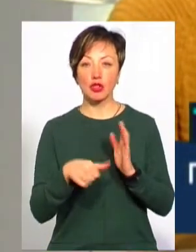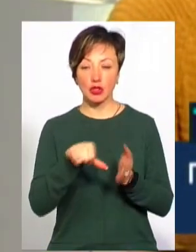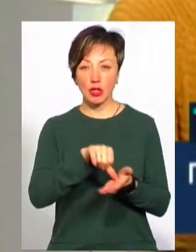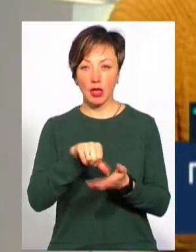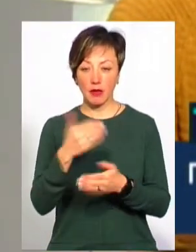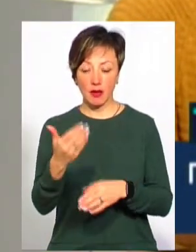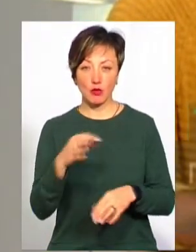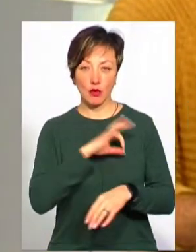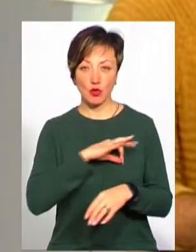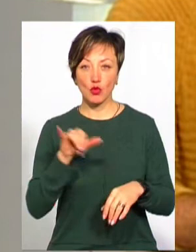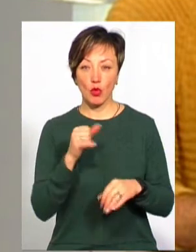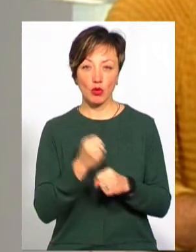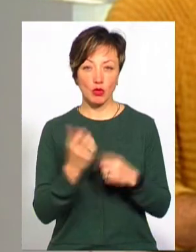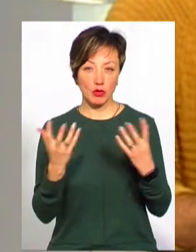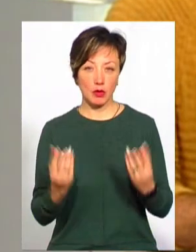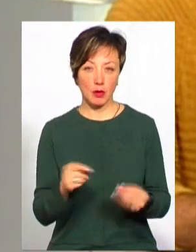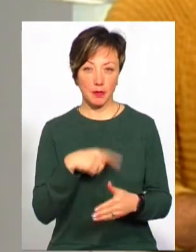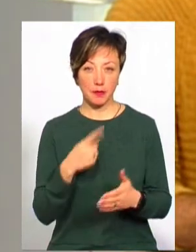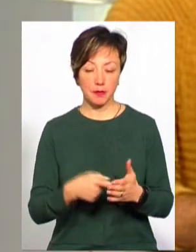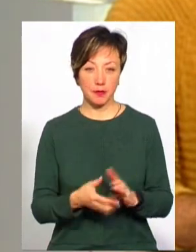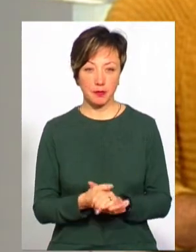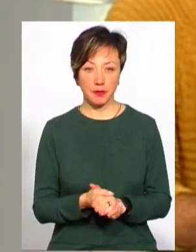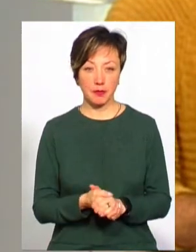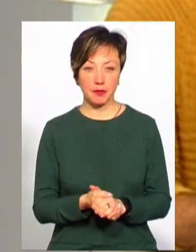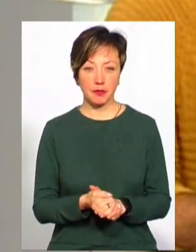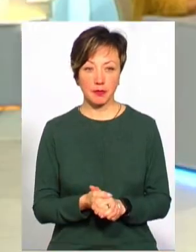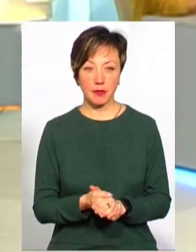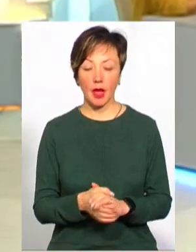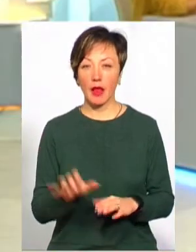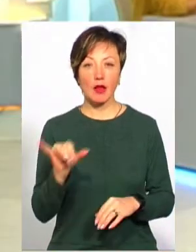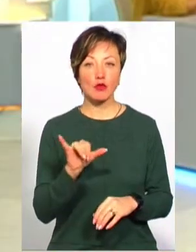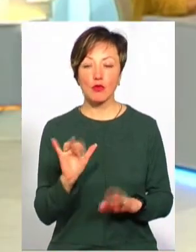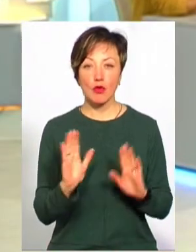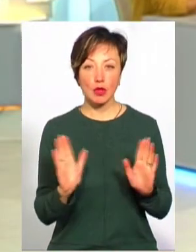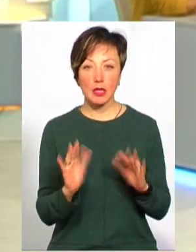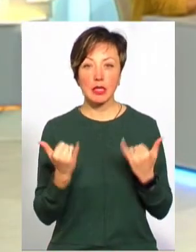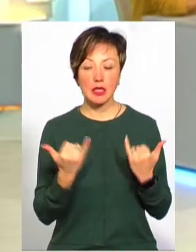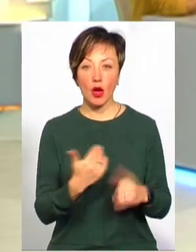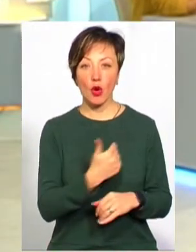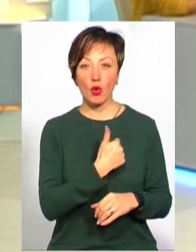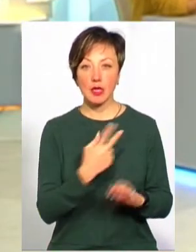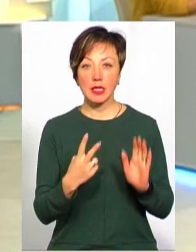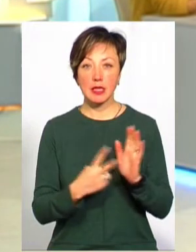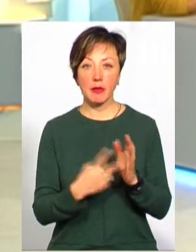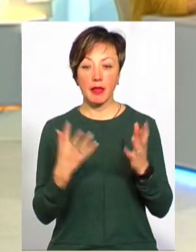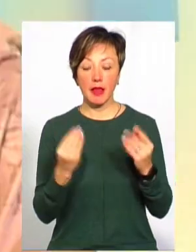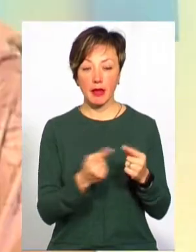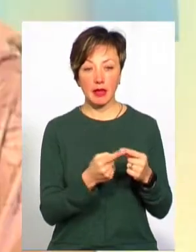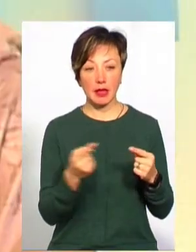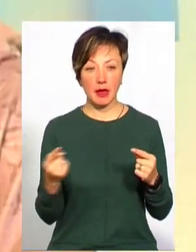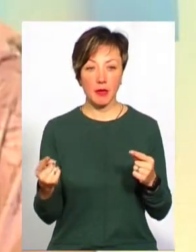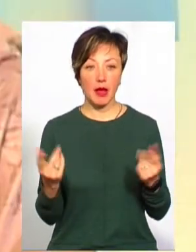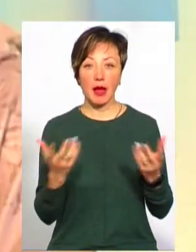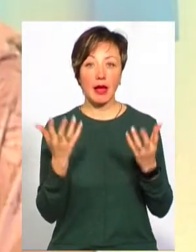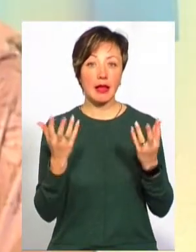члени профспілок до того, що субота буде робочою? Ну, тут не субота. Мова йде про те, що зараз хочуть семиденний термін. Угу.